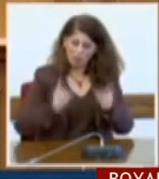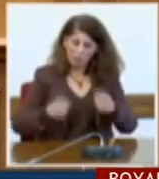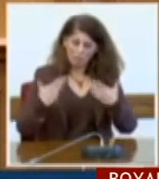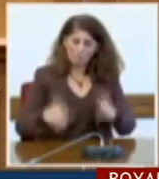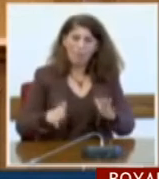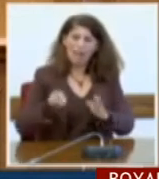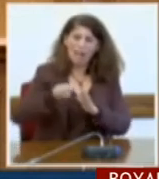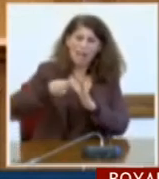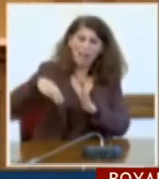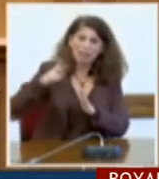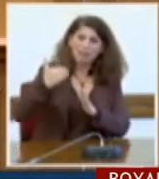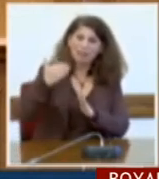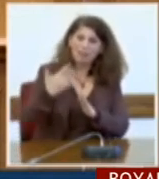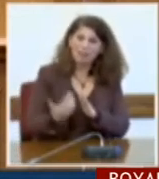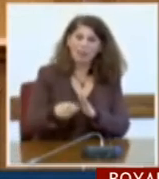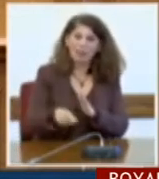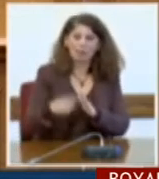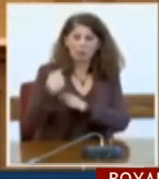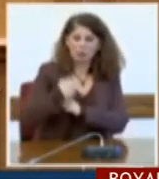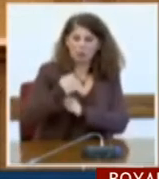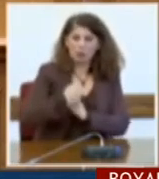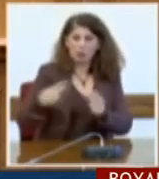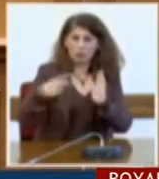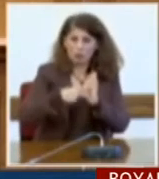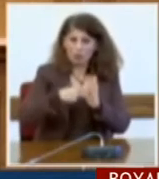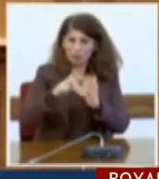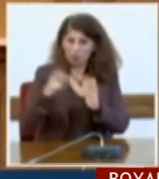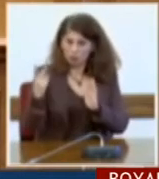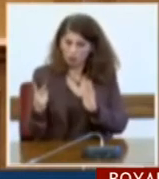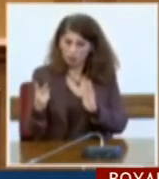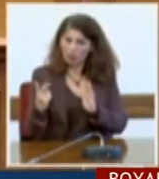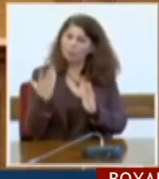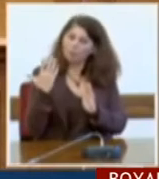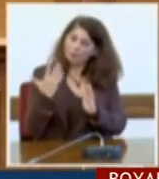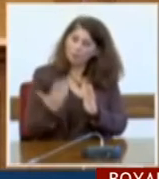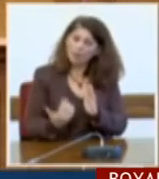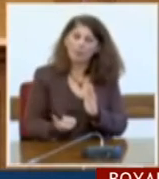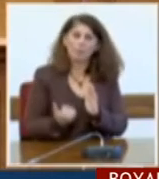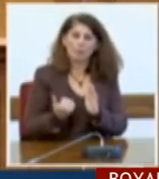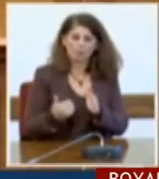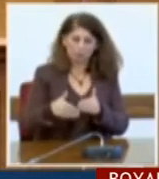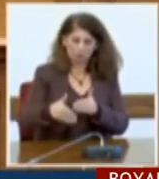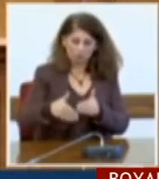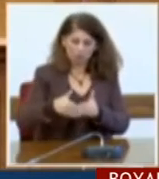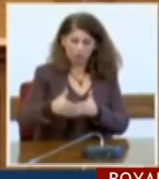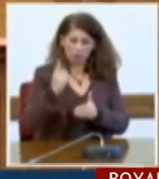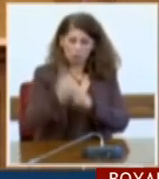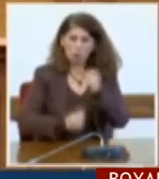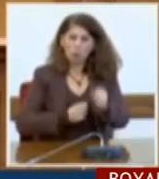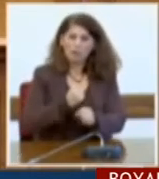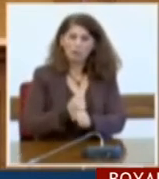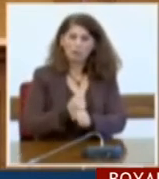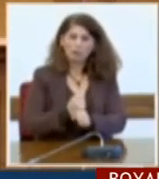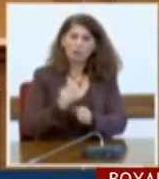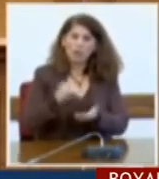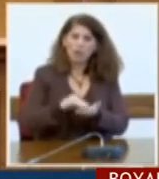θα ισχύσει από τον Ιανουάριο 2022, θα υπάρξει εντός του έτους μία ακόμα